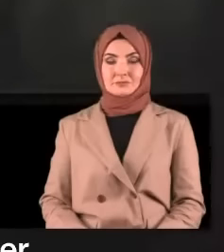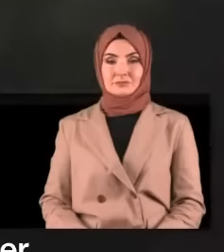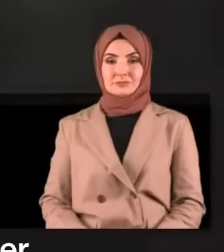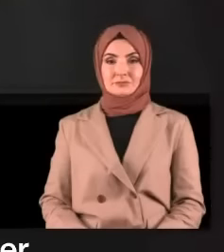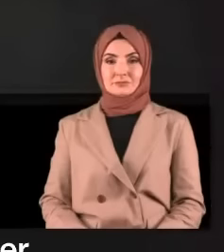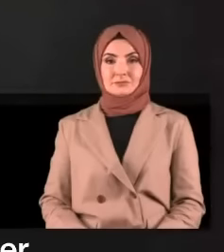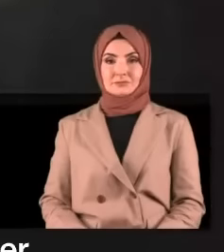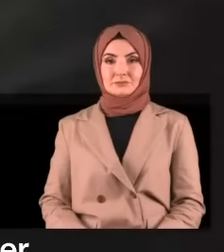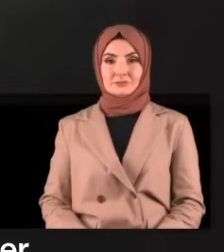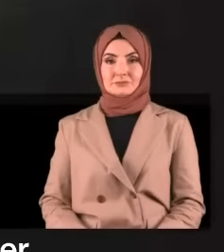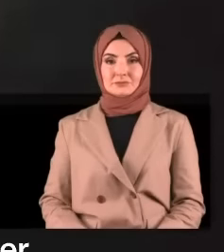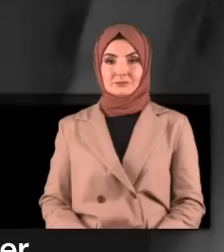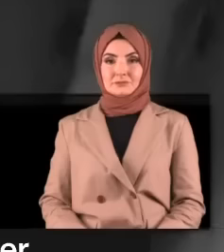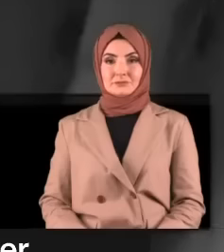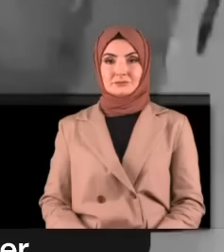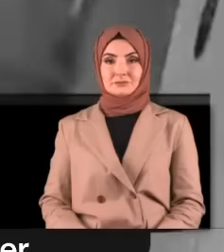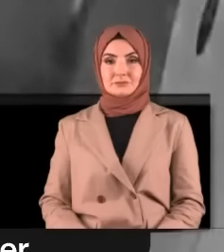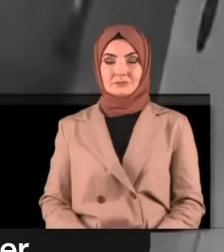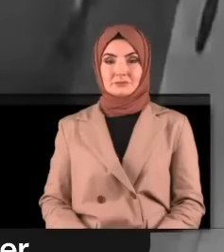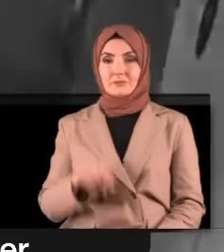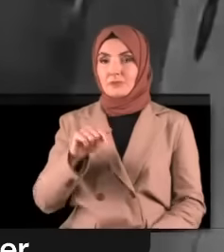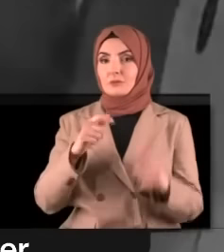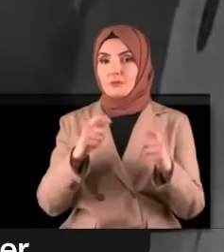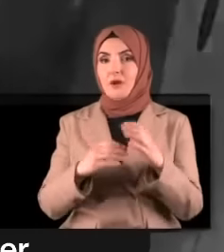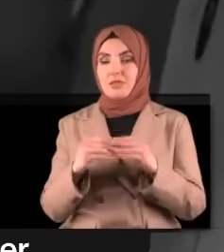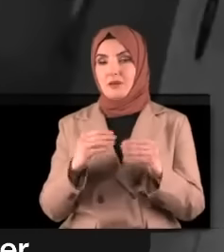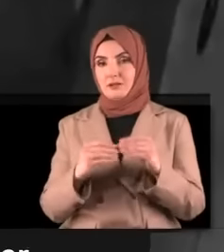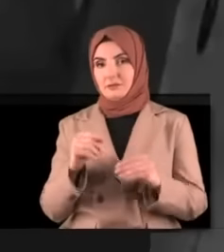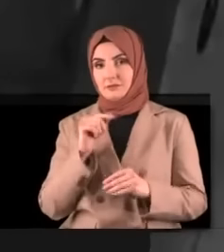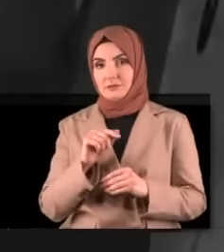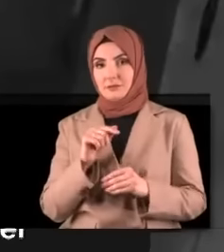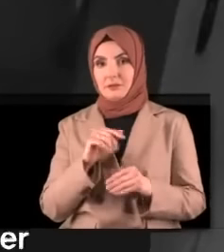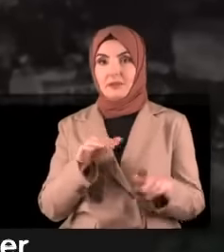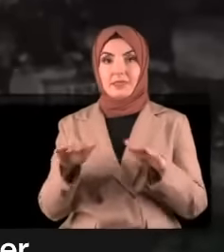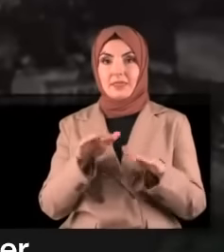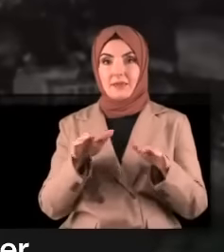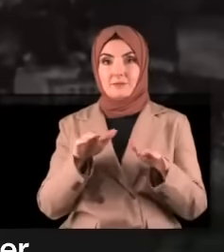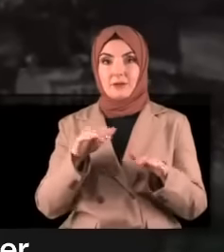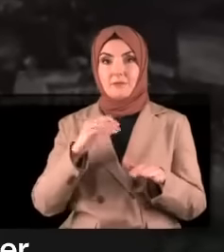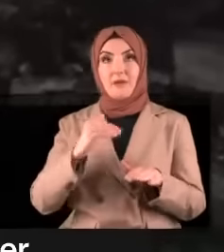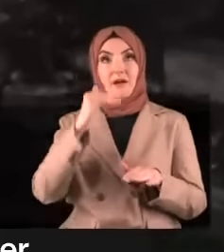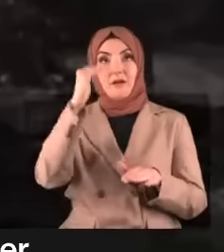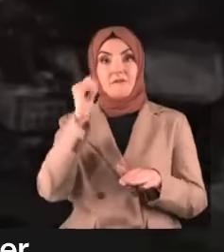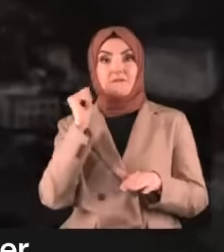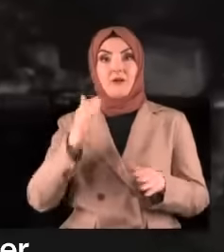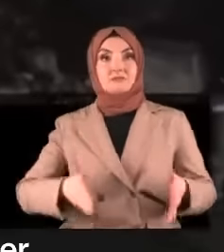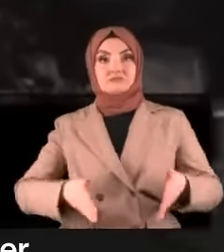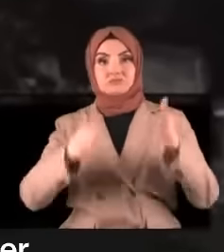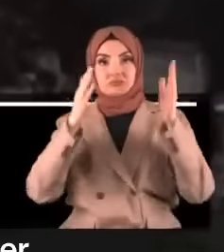Sessiz olun diyorlar, sessiz olun. Burası da Adana. Deprem yüksek katlı binaları yerle bir etti.